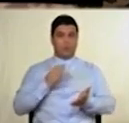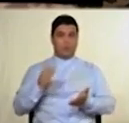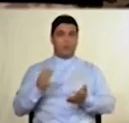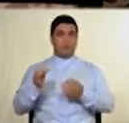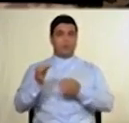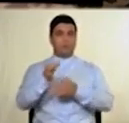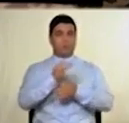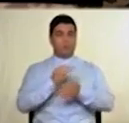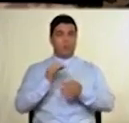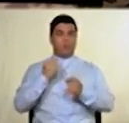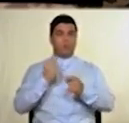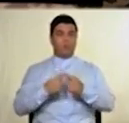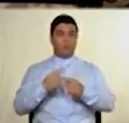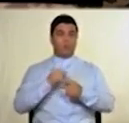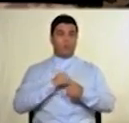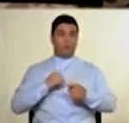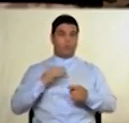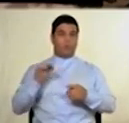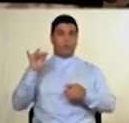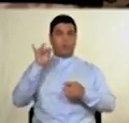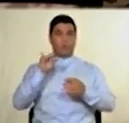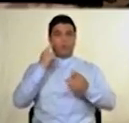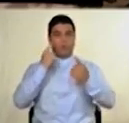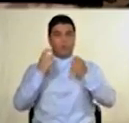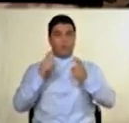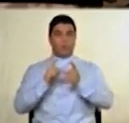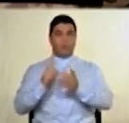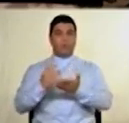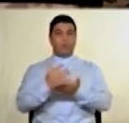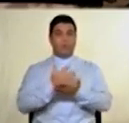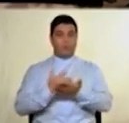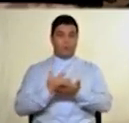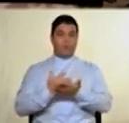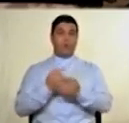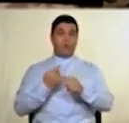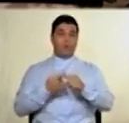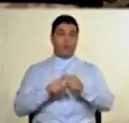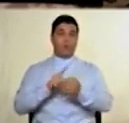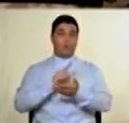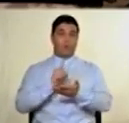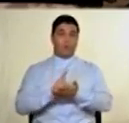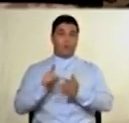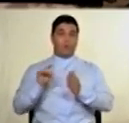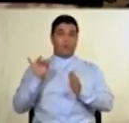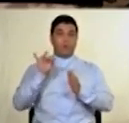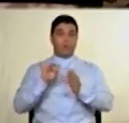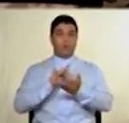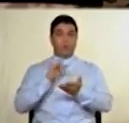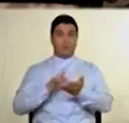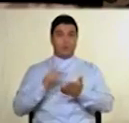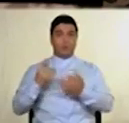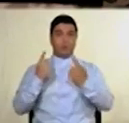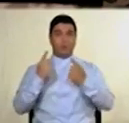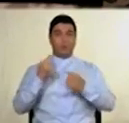amalga oshirib va o'z navbatida tarixiy ma'lumotlarni ham to'plab, albatta ushbu qadimiy shaharga